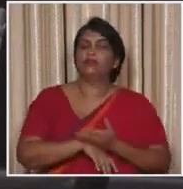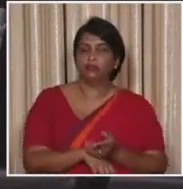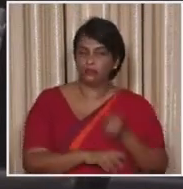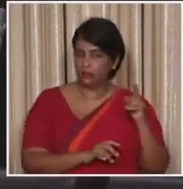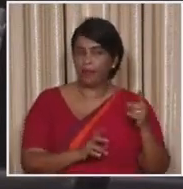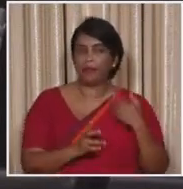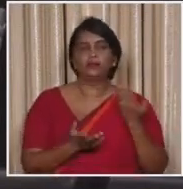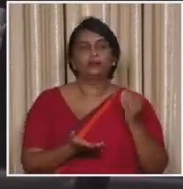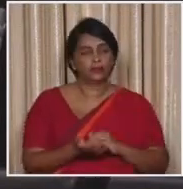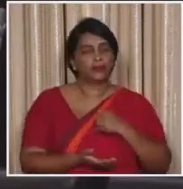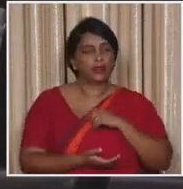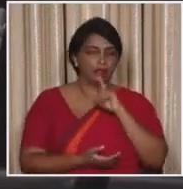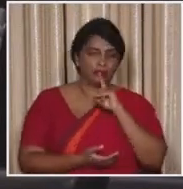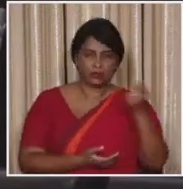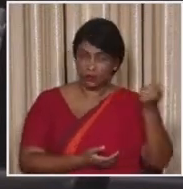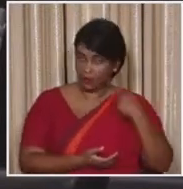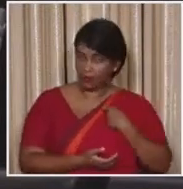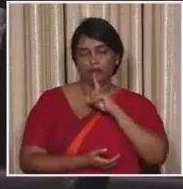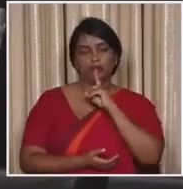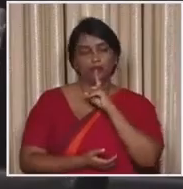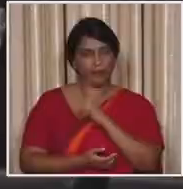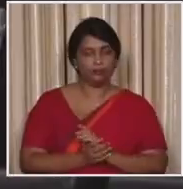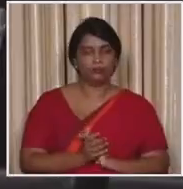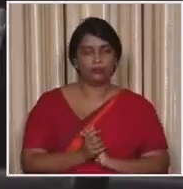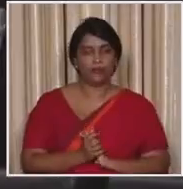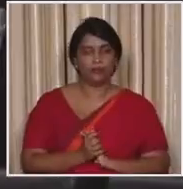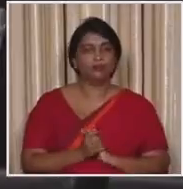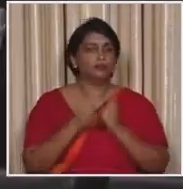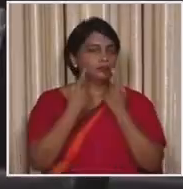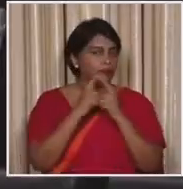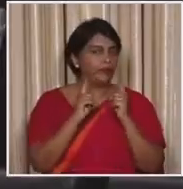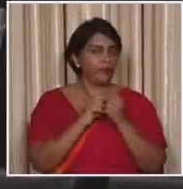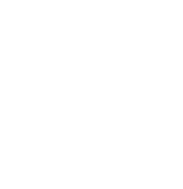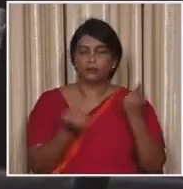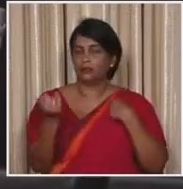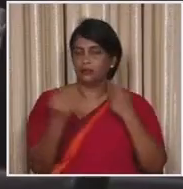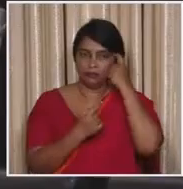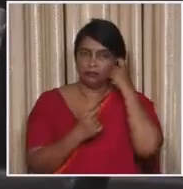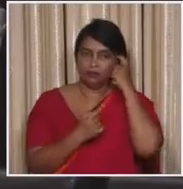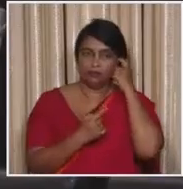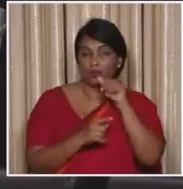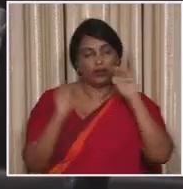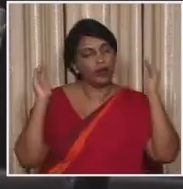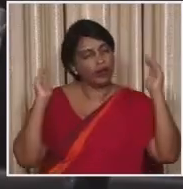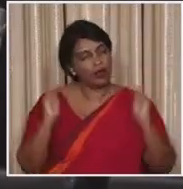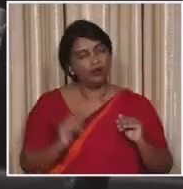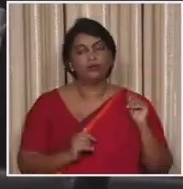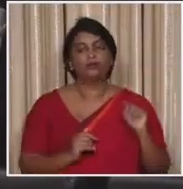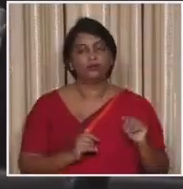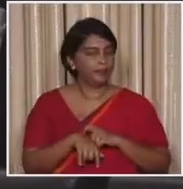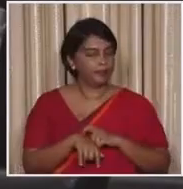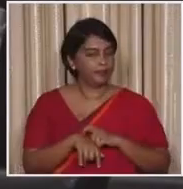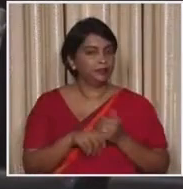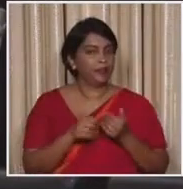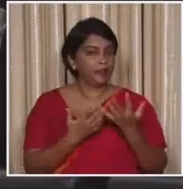நிறுத்துவதற்கான நடவடிக்கைகளையும் நாம் மேற்கொள்வோம். கதா கரப்பு ஏ கருண விவித பார்ஷவன் நவத்த நவத்த கீழோ நமுத் மெஹி அவம